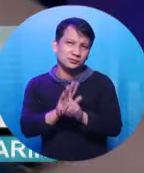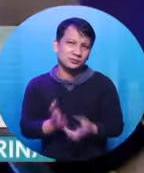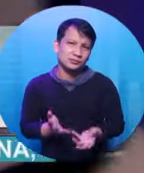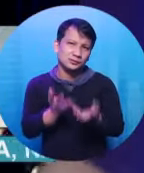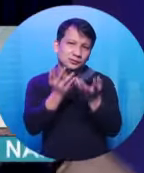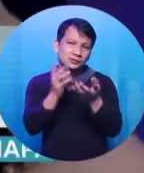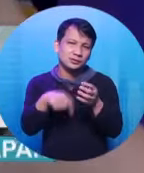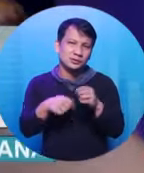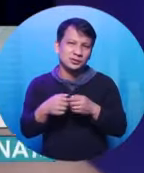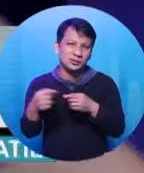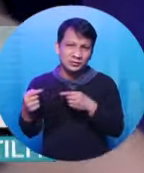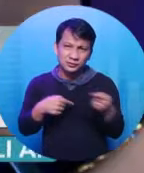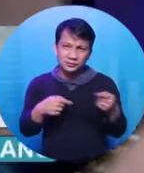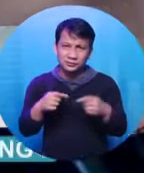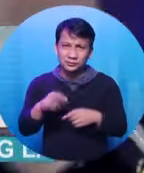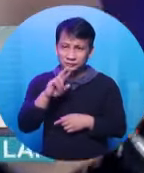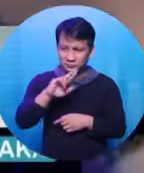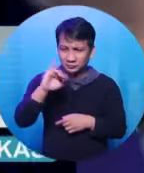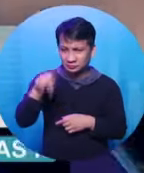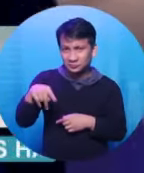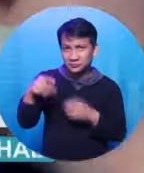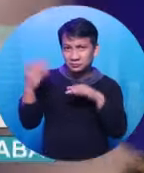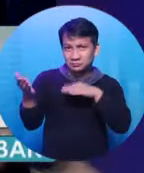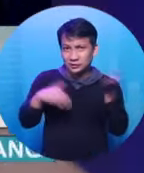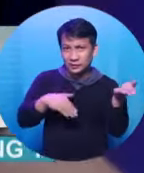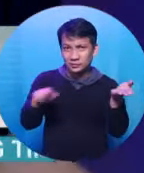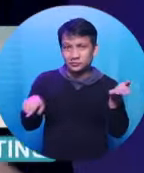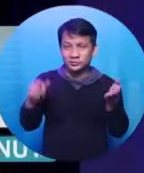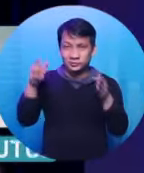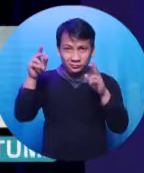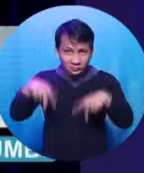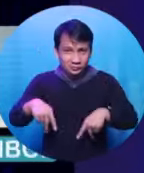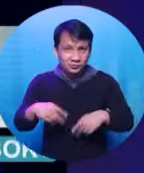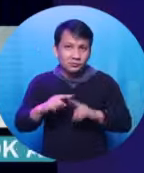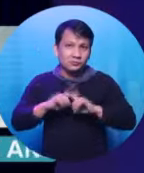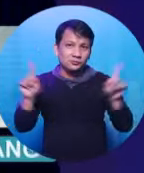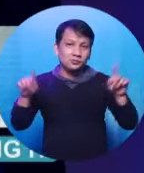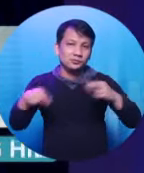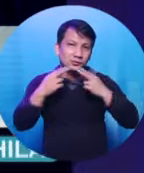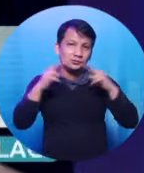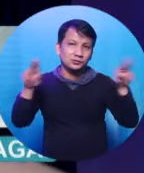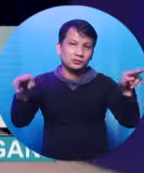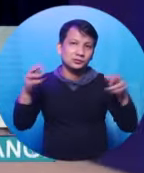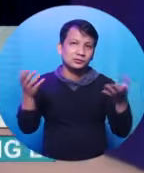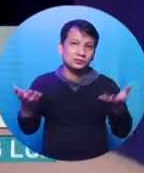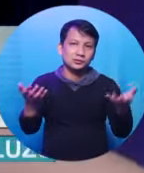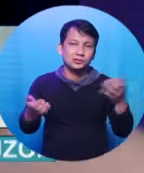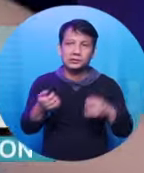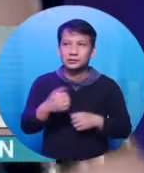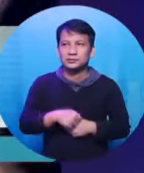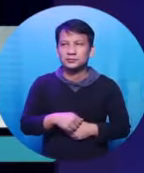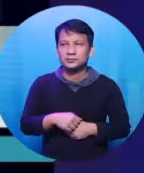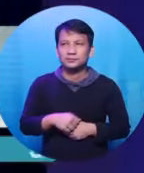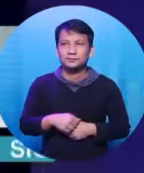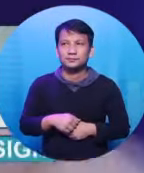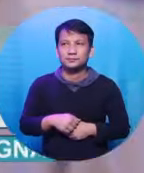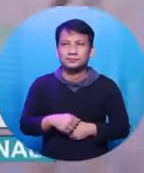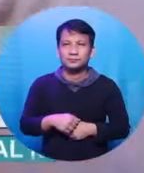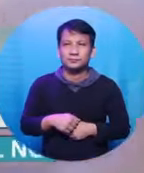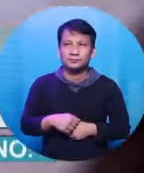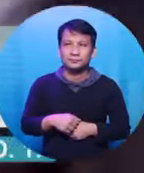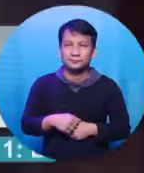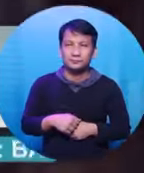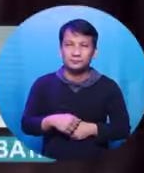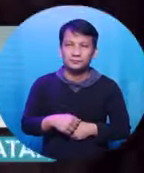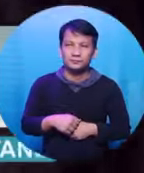may nagpa-RIP pa siya. Paano kaya kung yun yung ibalita na gano'n, ano? Kung siya raw yung ibalita, tas yun, humihingi rin po